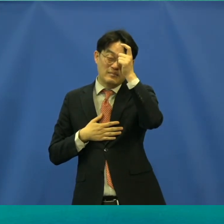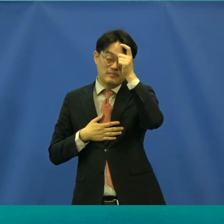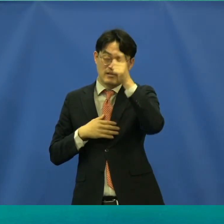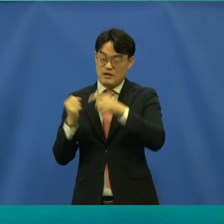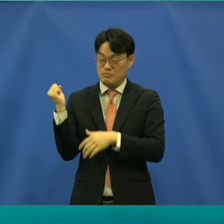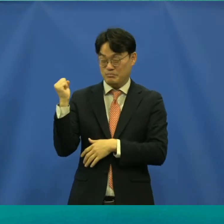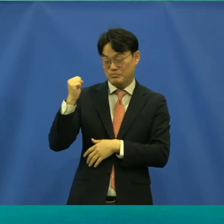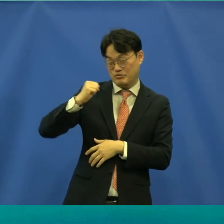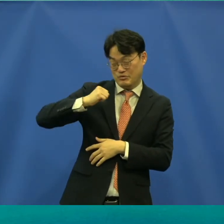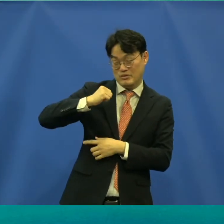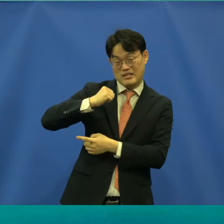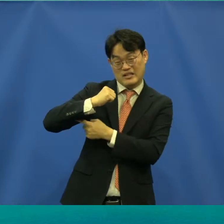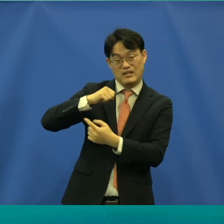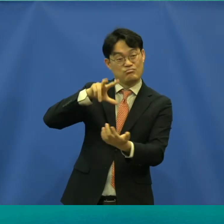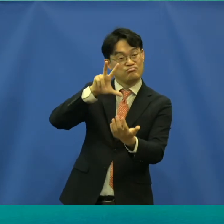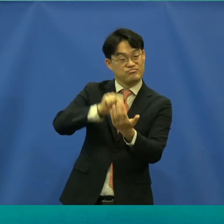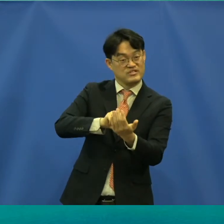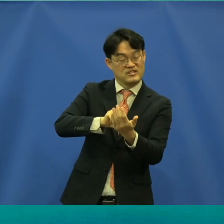그러고 나면